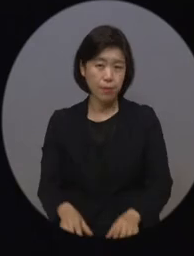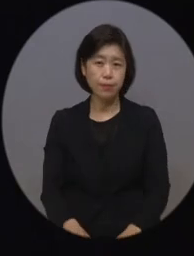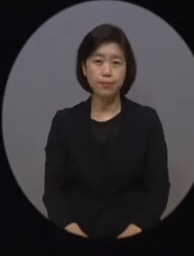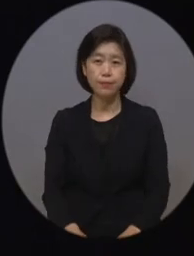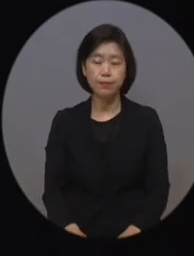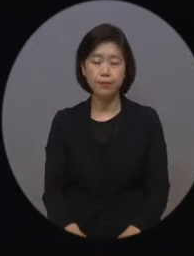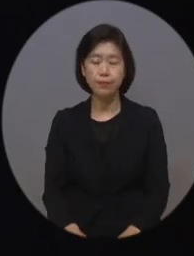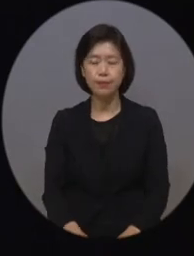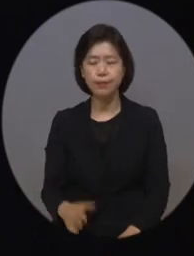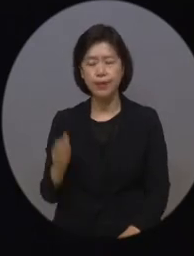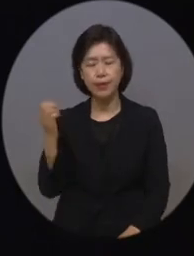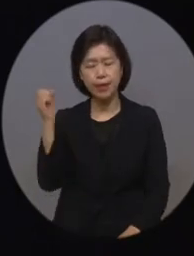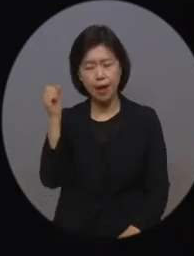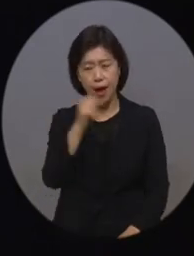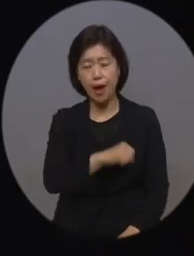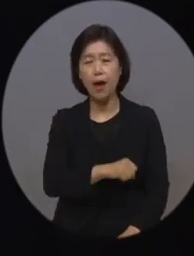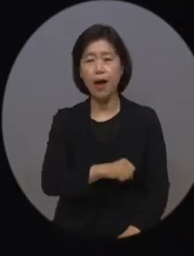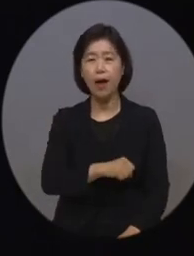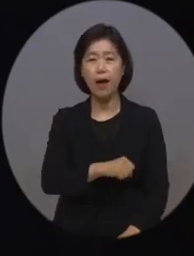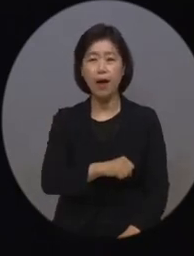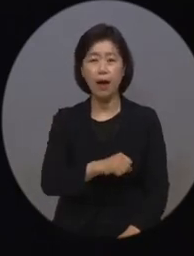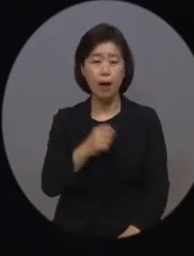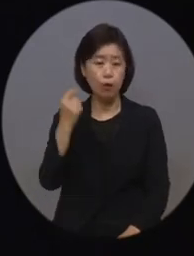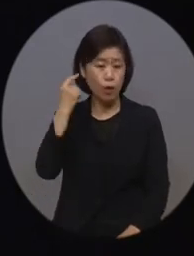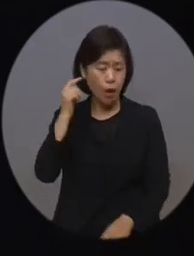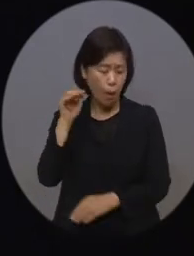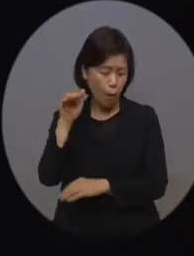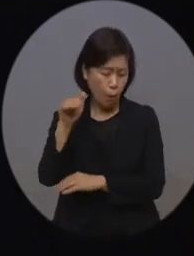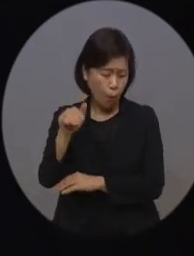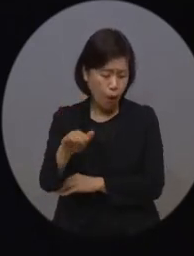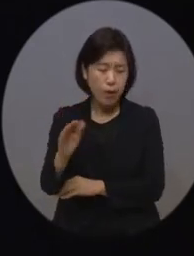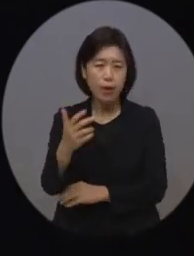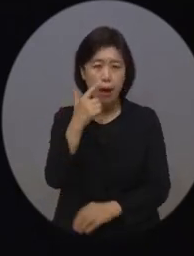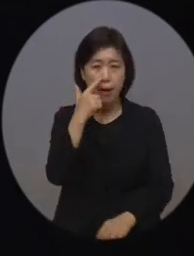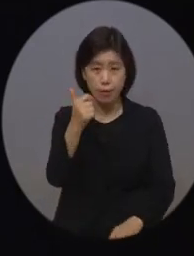아, 귀가 먹으신